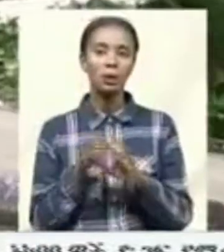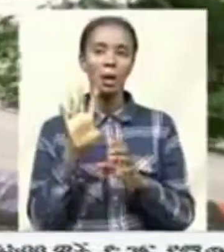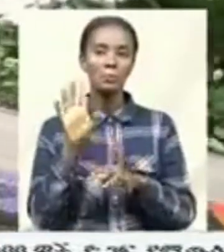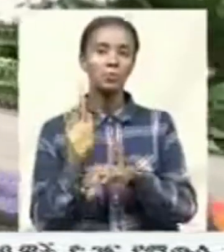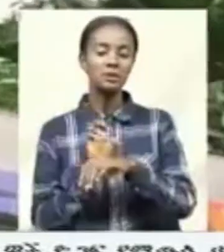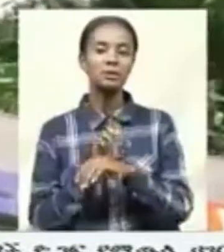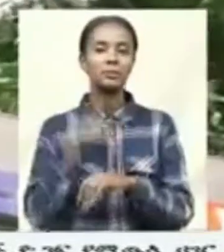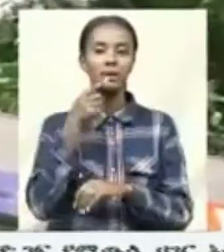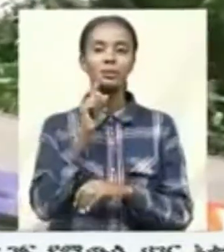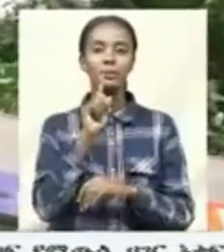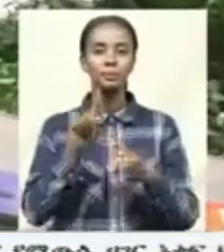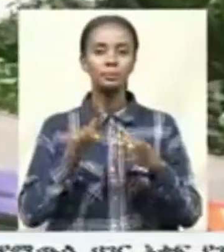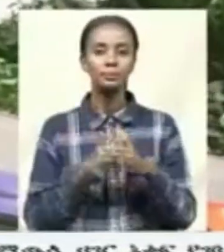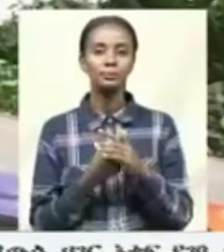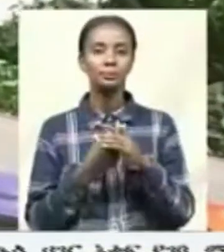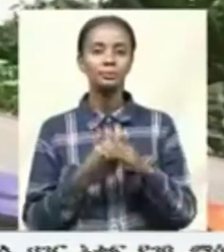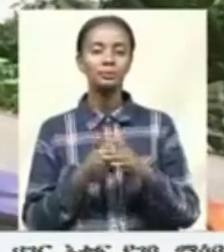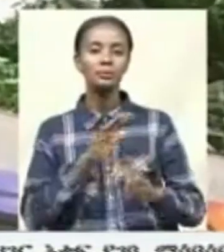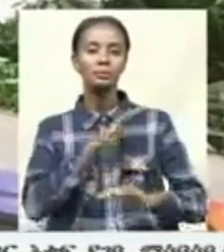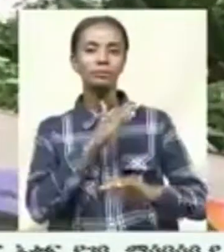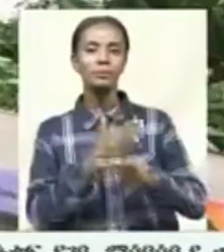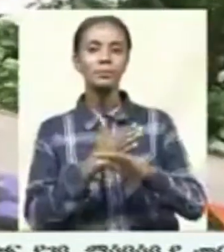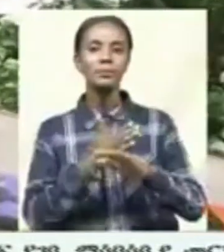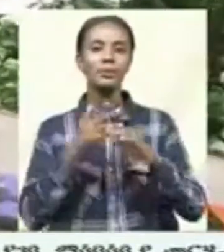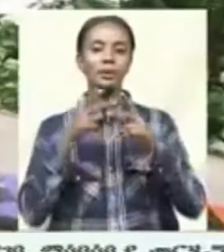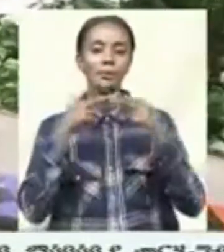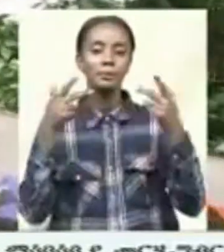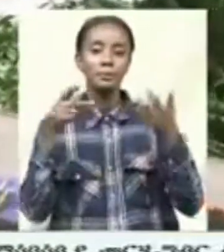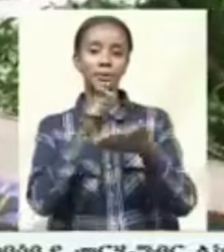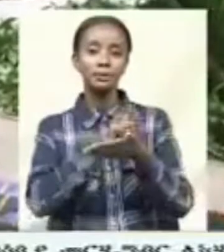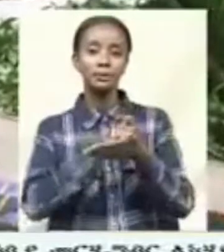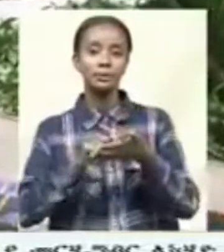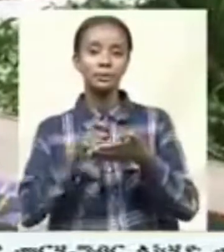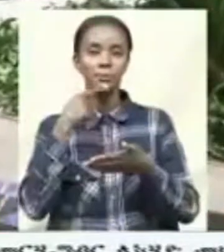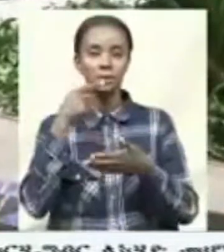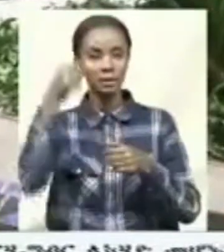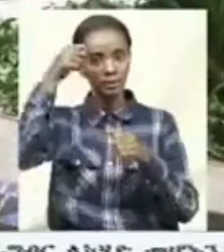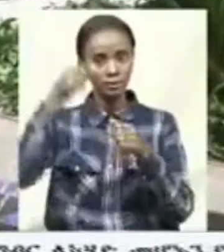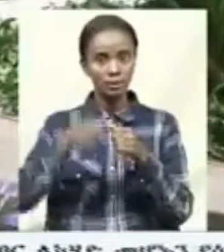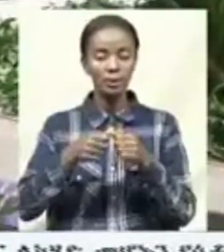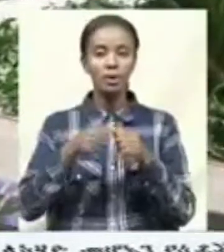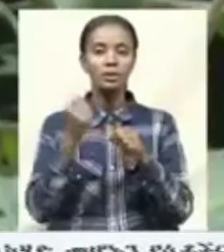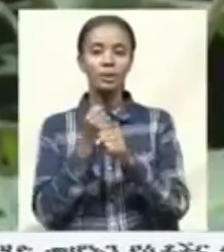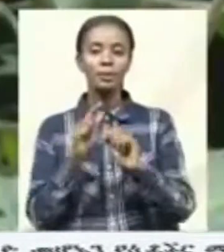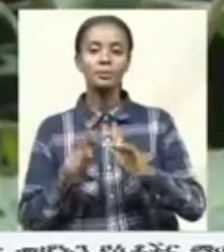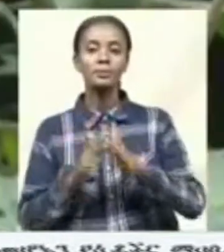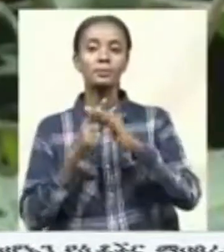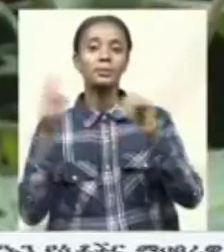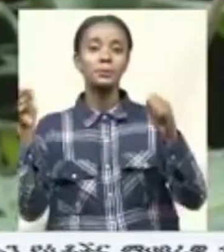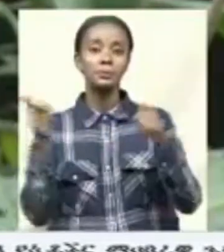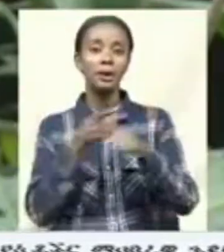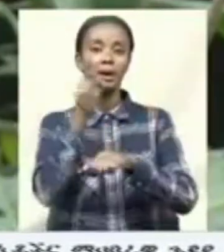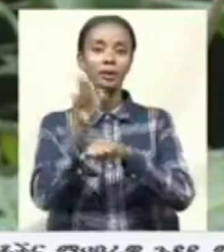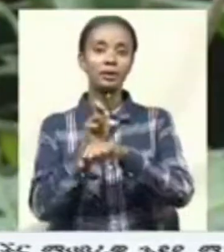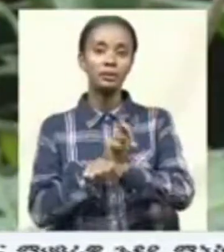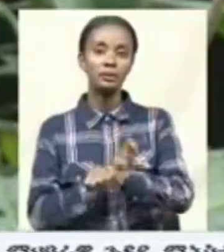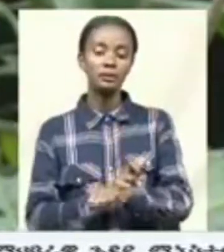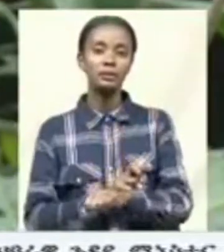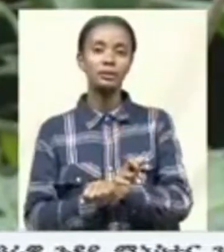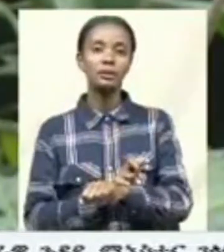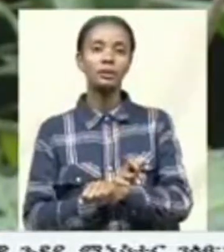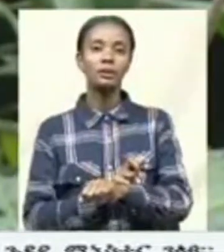በአምስት ቀን ብለን ነው የጀመርነው። ለአንጋፋዎቹ ለፕሬስ ደራሲያን ማስታወሻ ብለን የጀመርነው ስራውን በጀመርንበት በመጀመሪያው ቀን ኮሚቴ